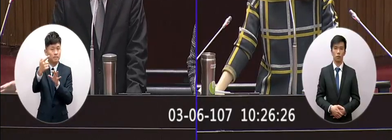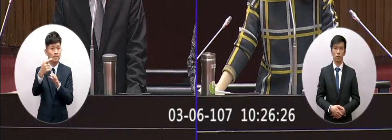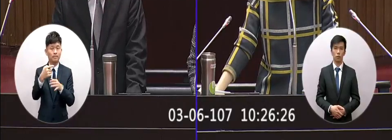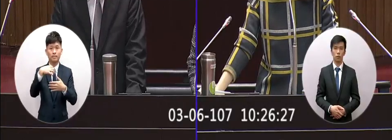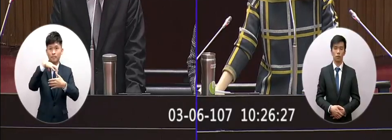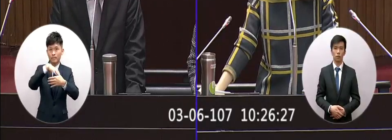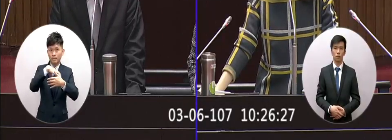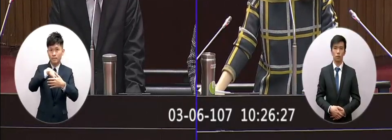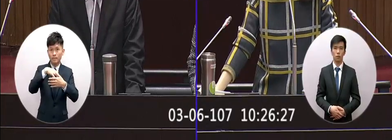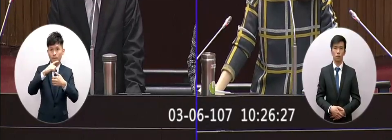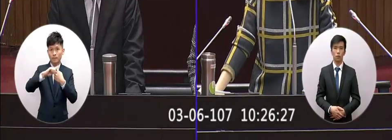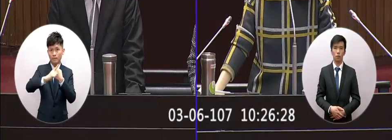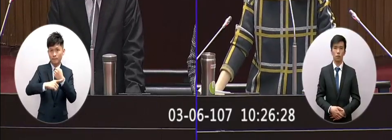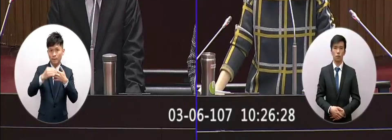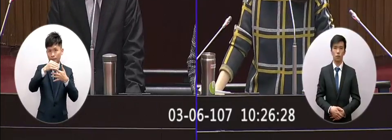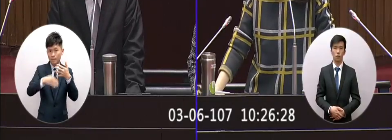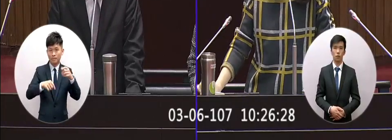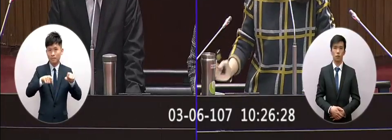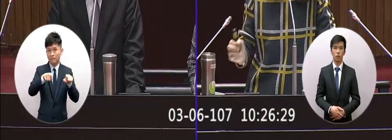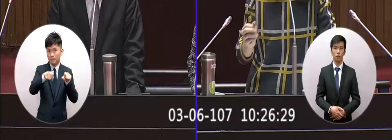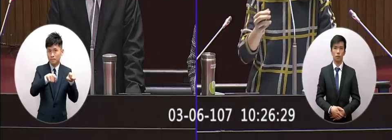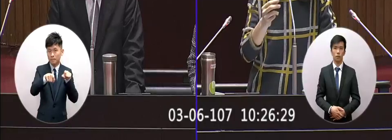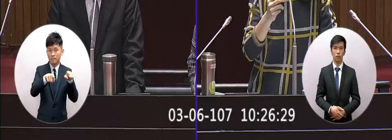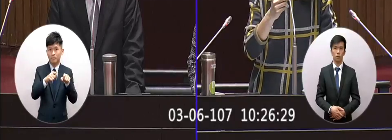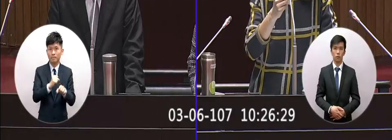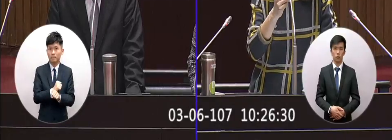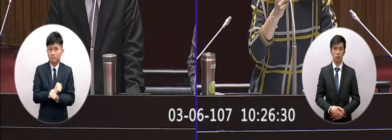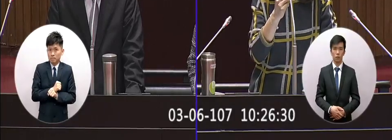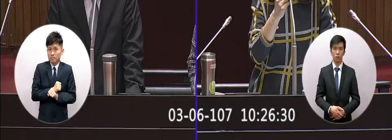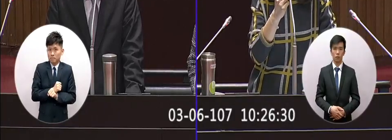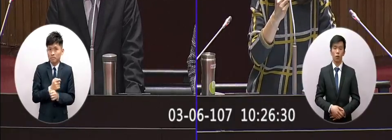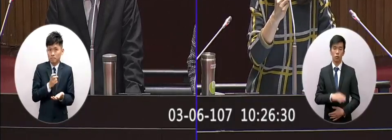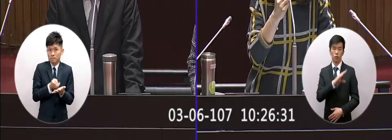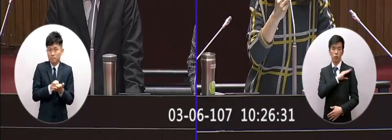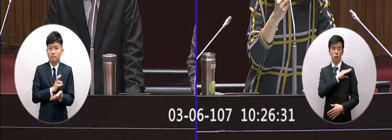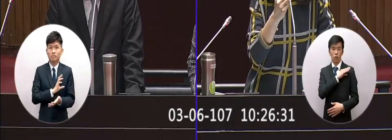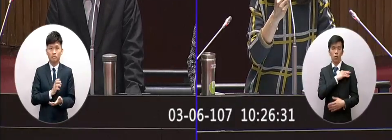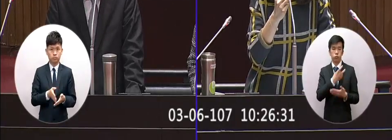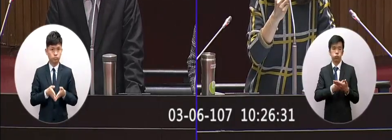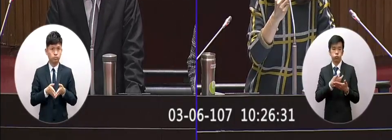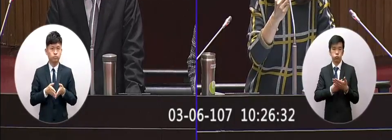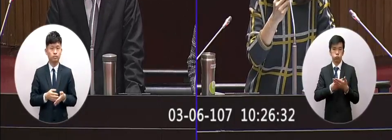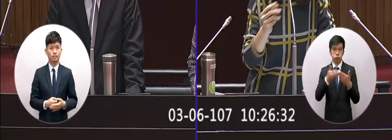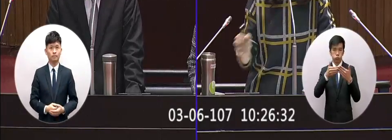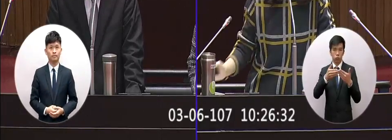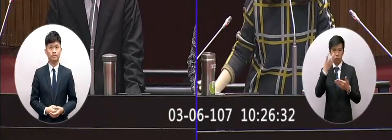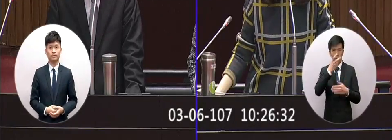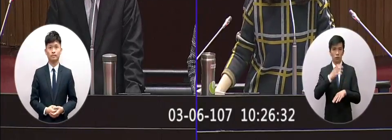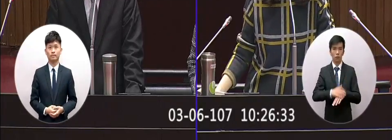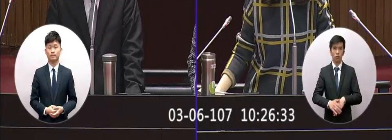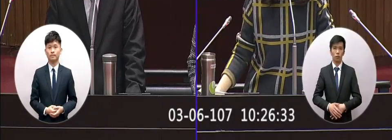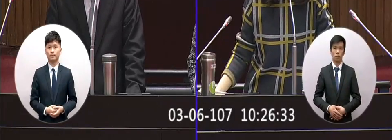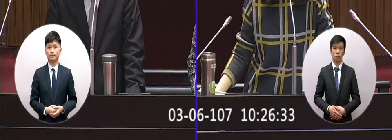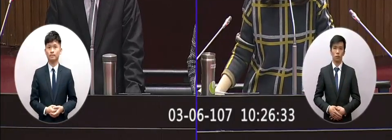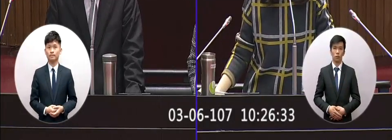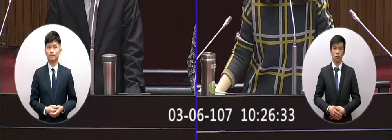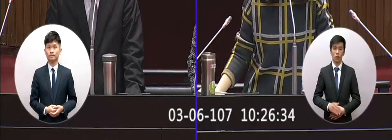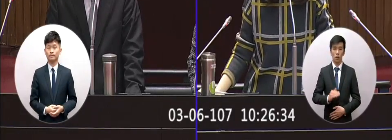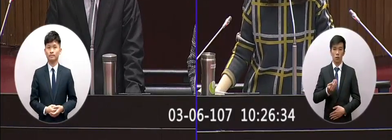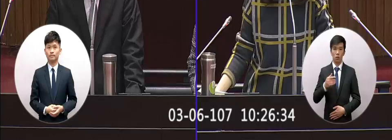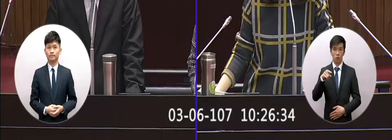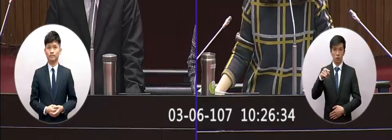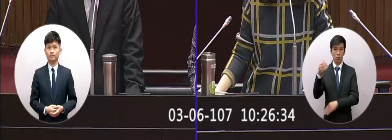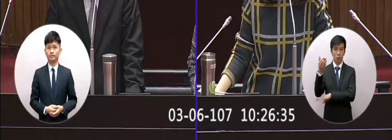内容在研议的时候也应该要谨慎了。 当然要谨慎啊，但是这个政见